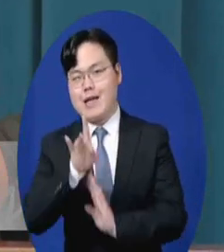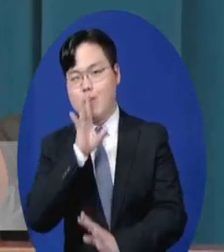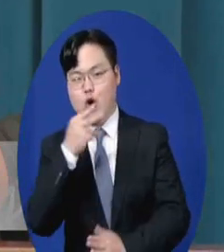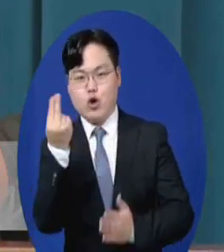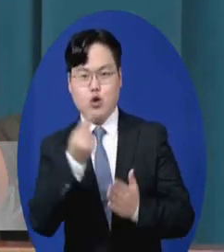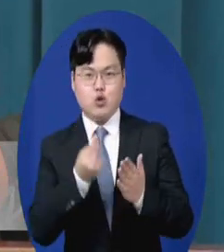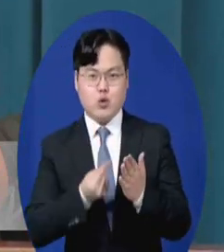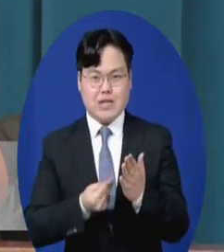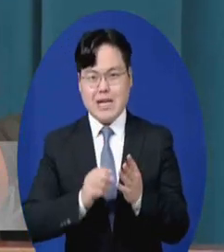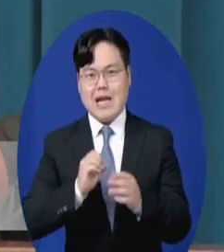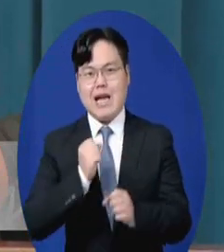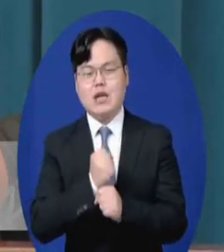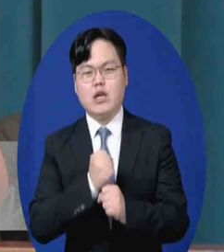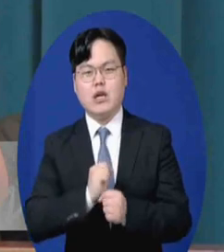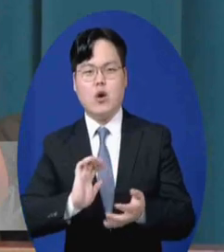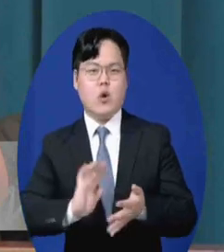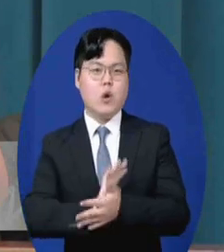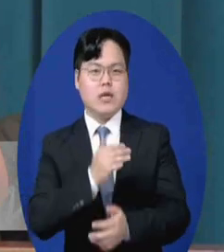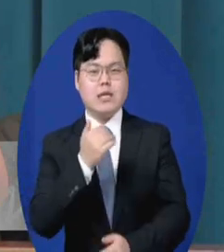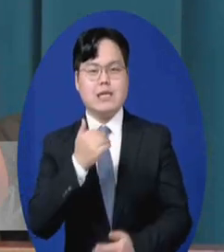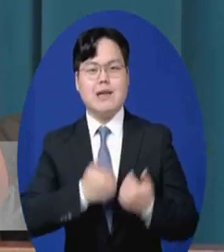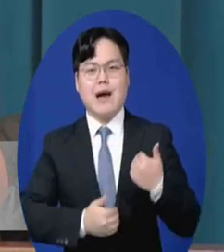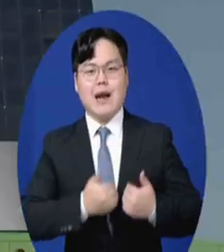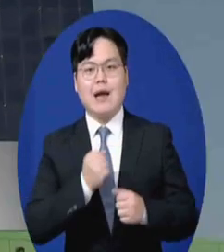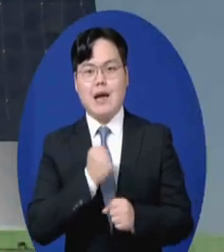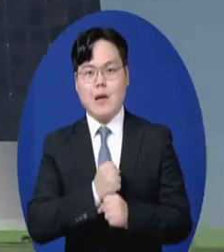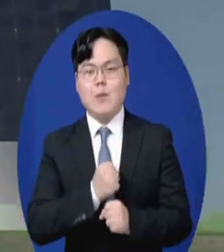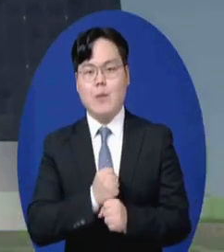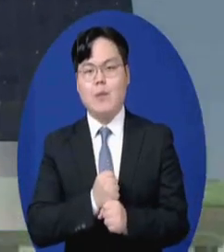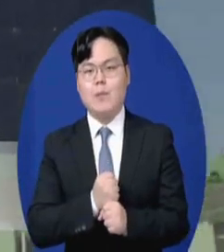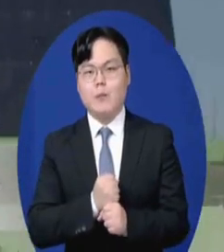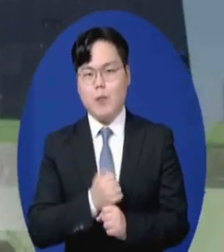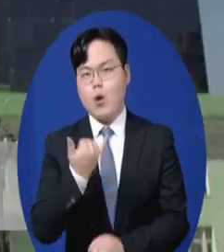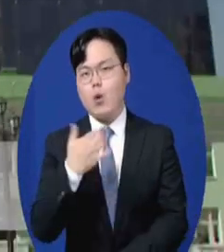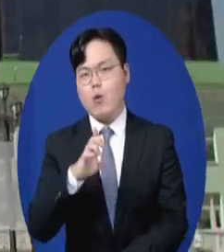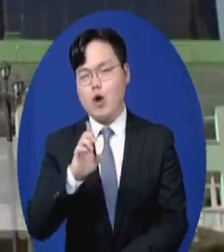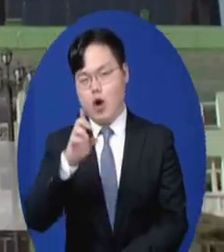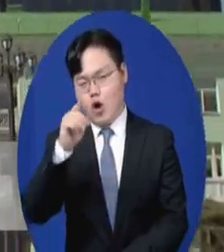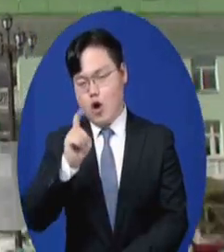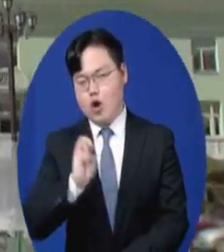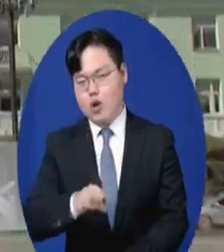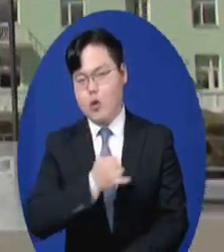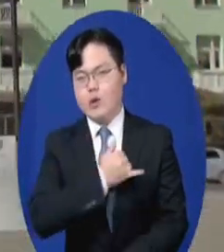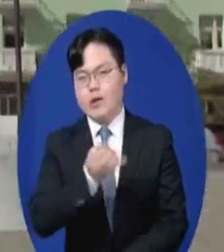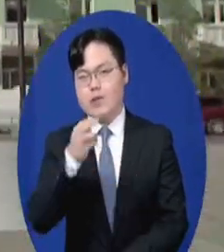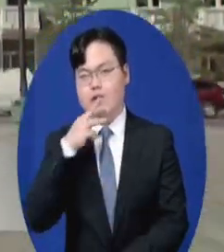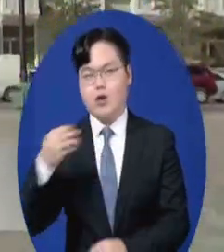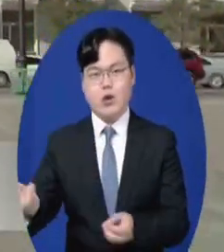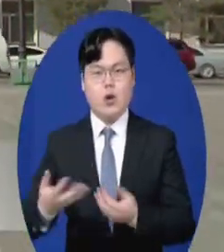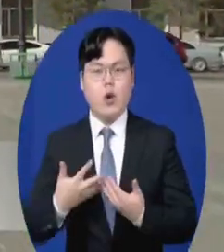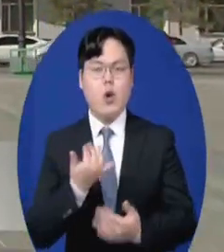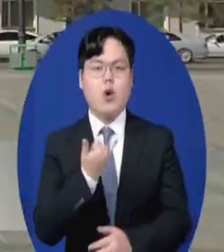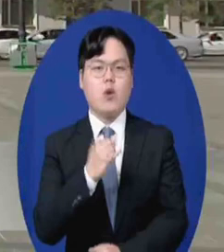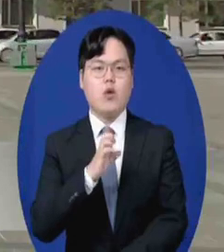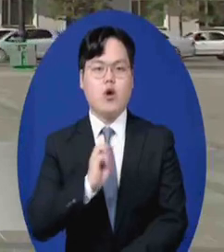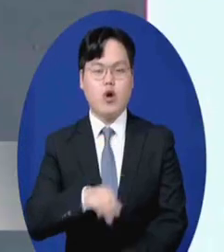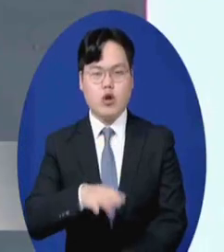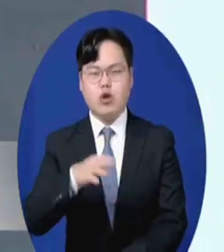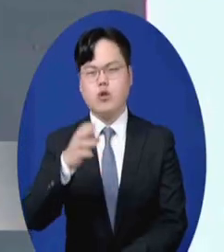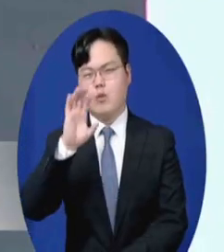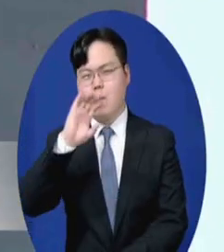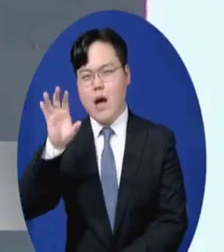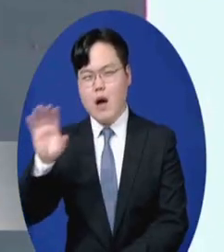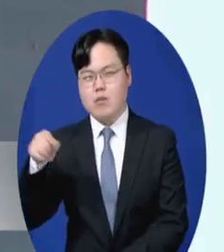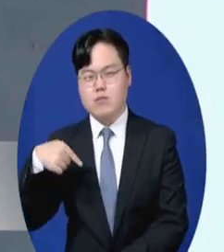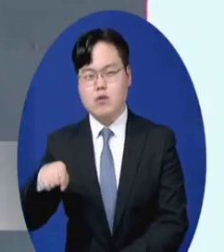Зураг төслийн асуудлыг маш яаруултайгаар шийдвэрлэхээр ажиллаж байна. Нийслэлийн удирдлагын мэдээлж байгаагаар бол Улаанбаатар хотын төр захиргааны